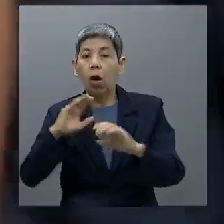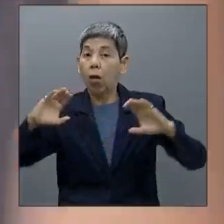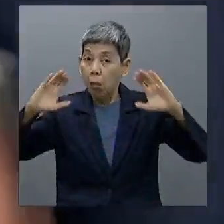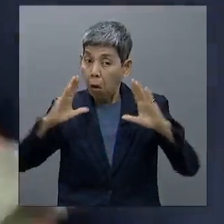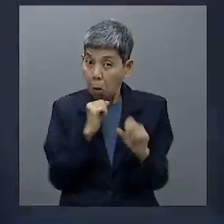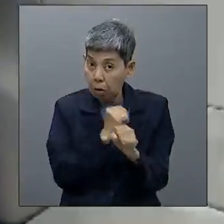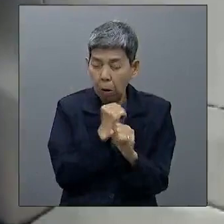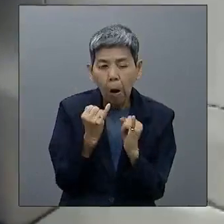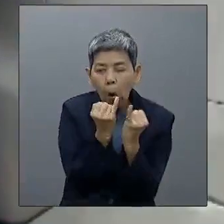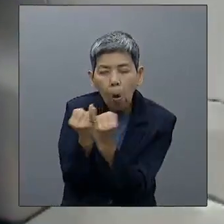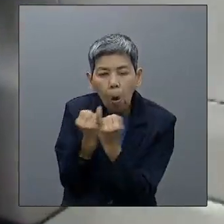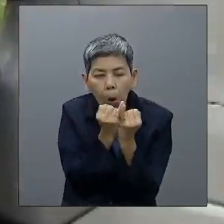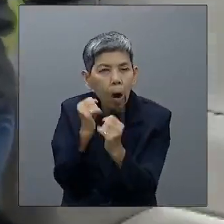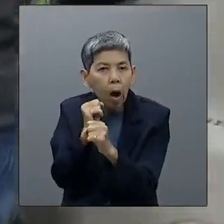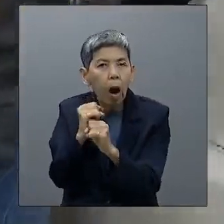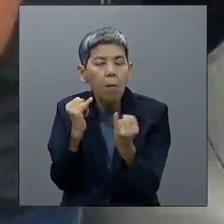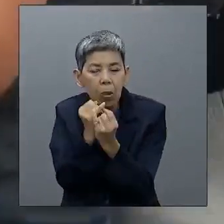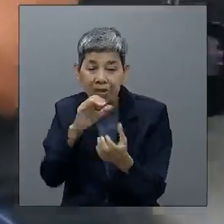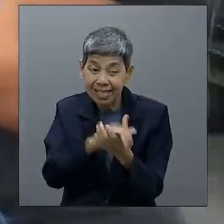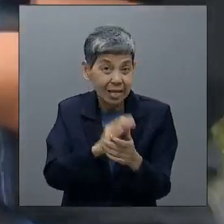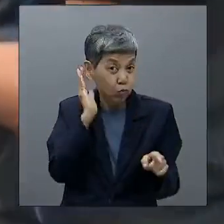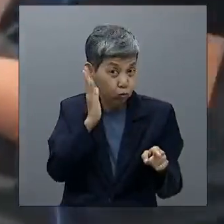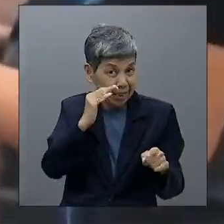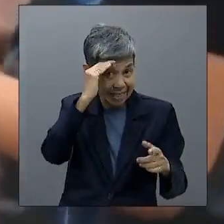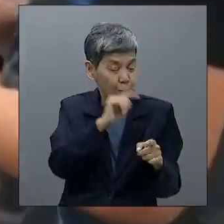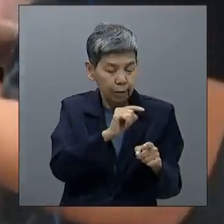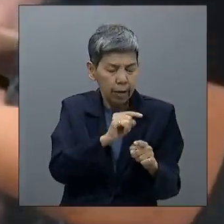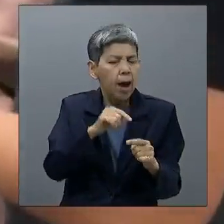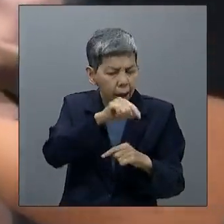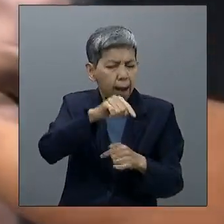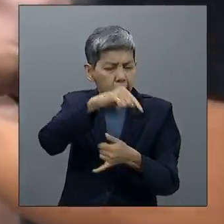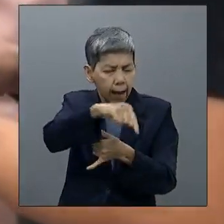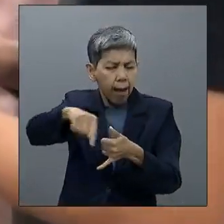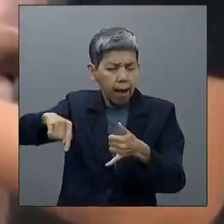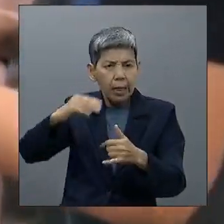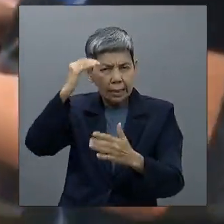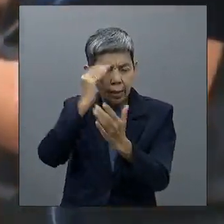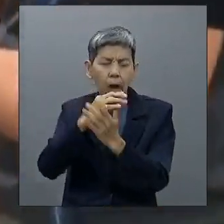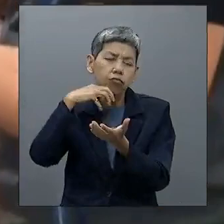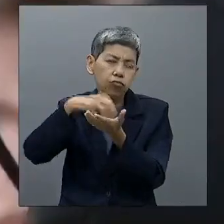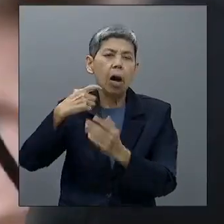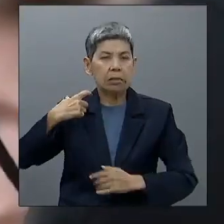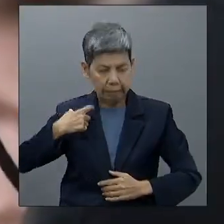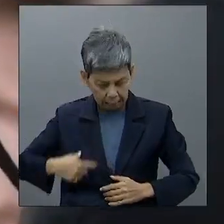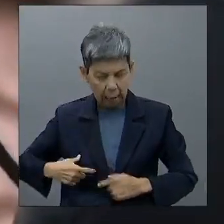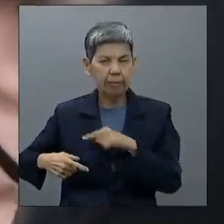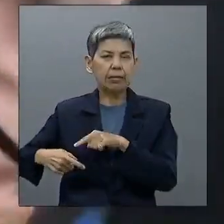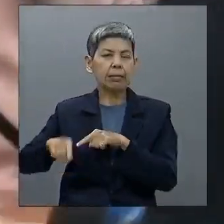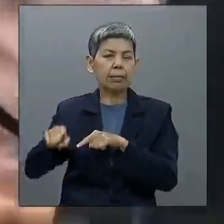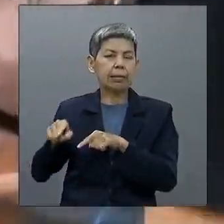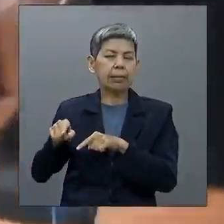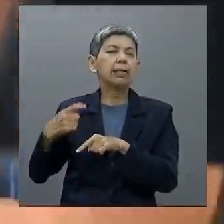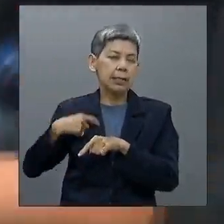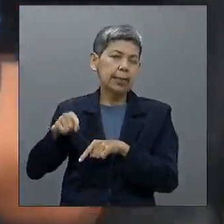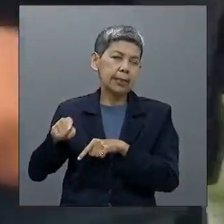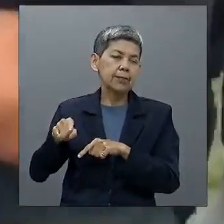ชิดของแอมป์ที่ไม่ใช่เพียงแค่สามีที่เป็นนายตำรวจเท่านั้นแต่ตำรวจเนี่ยยังพูดถึงทนายความที่ตกเป็นผู้